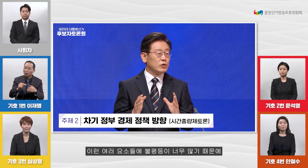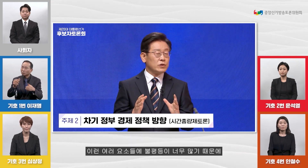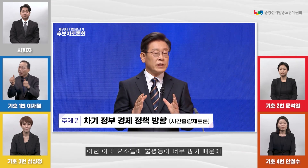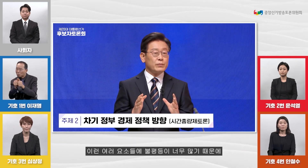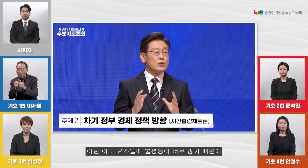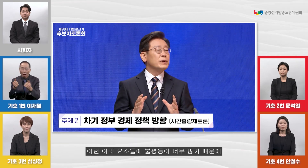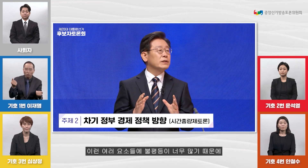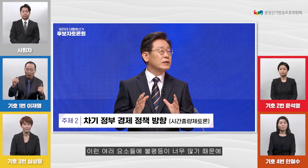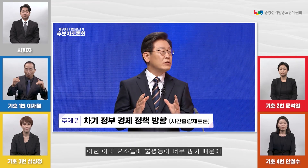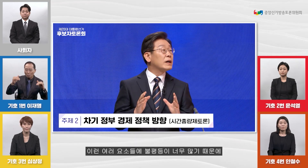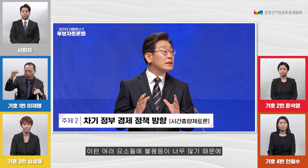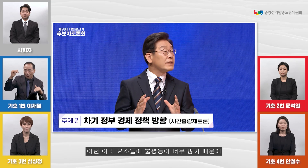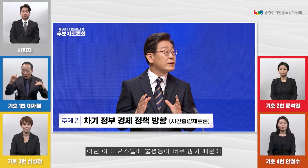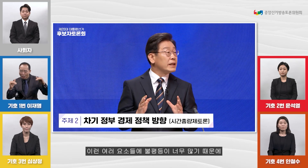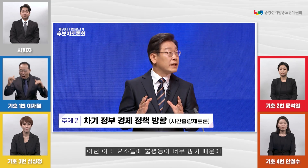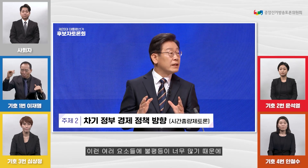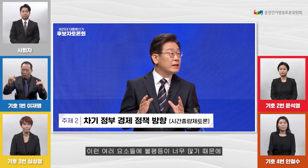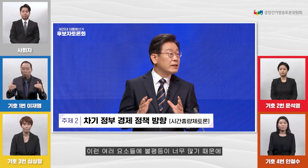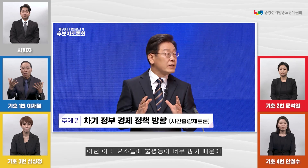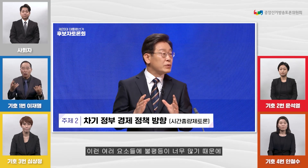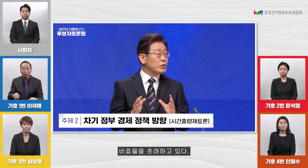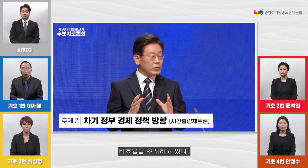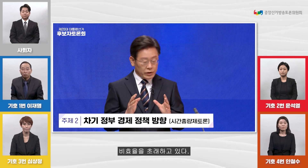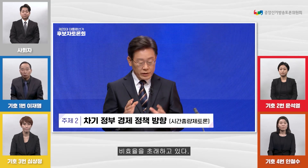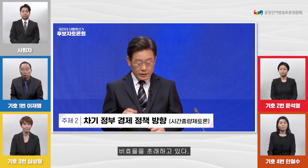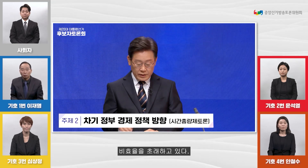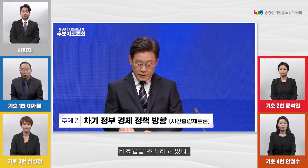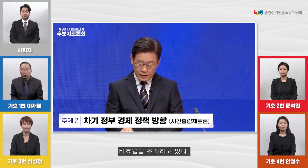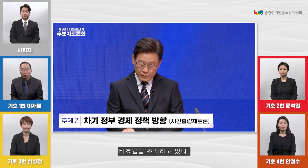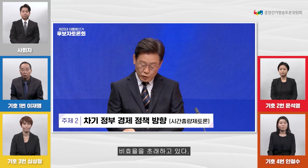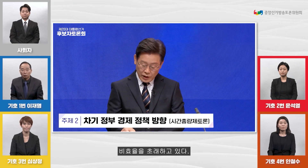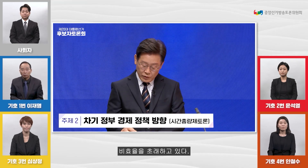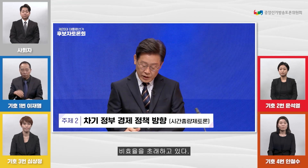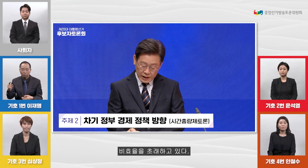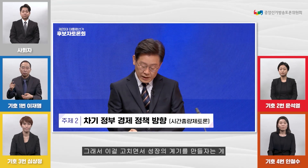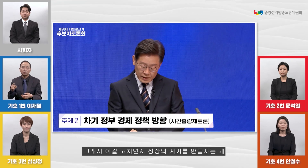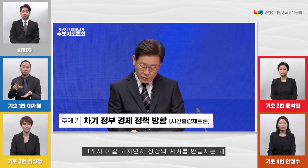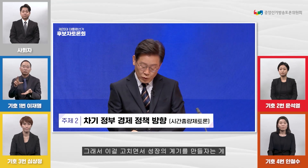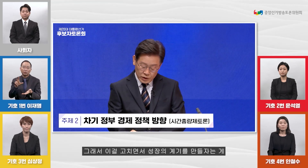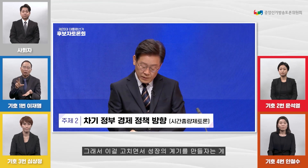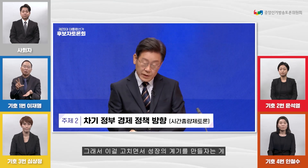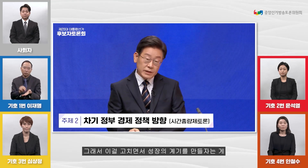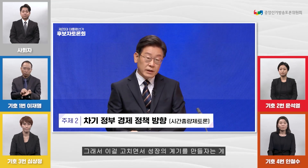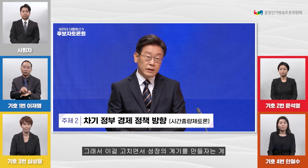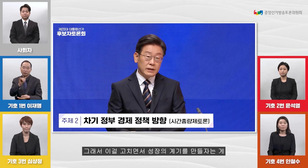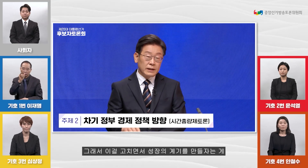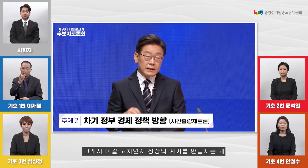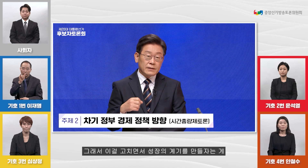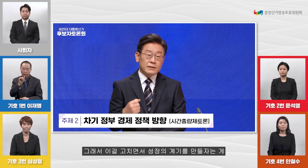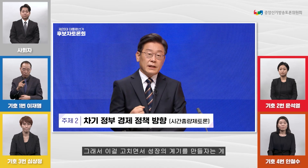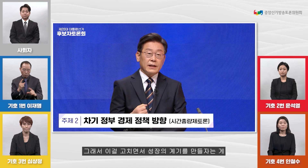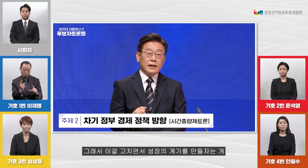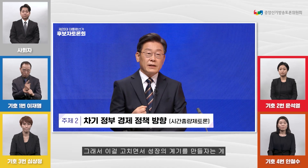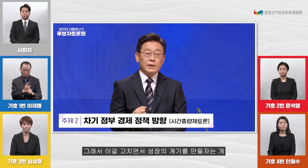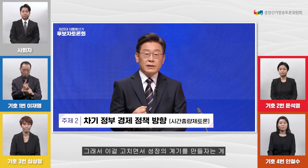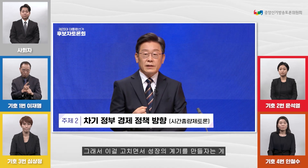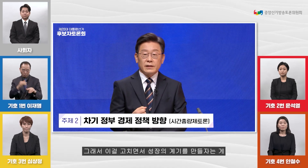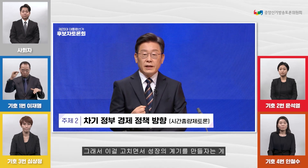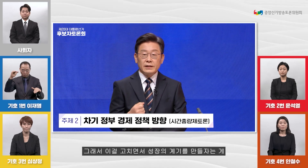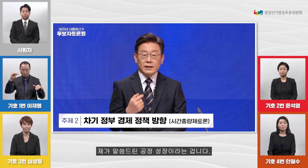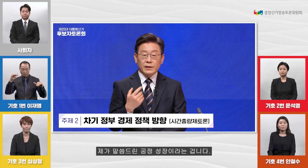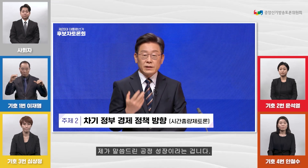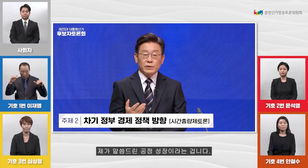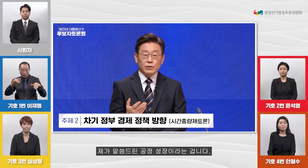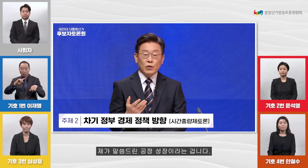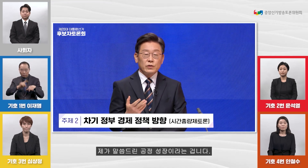이런 여러 요소들의 불평등이 너무 많기 때문에 비효율을 지금 초래하고 있다. 그래서 이걸 고치면서 성장의 계기를 만들자는